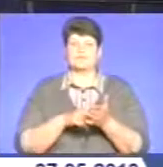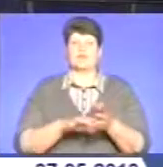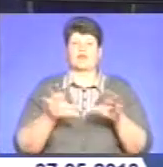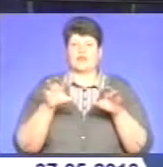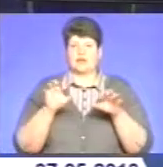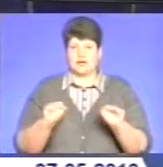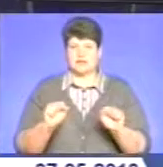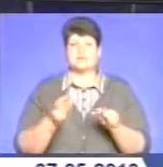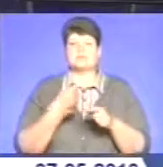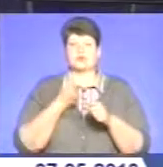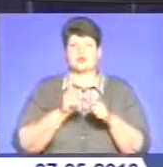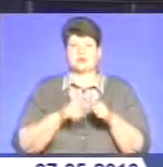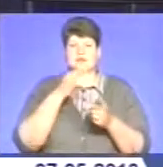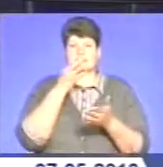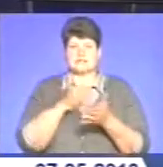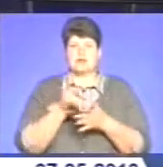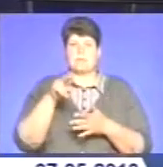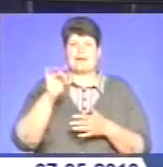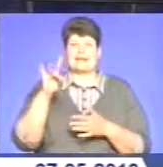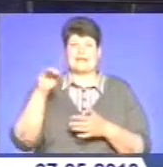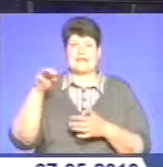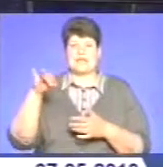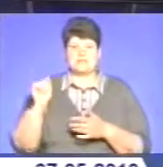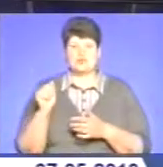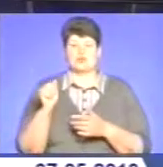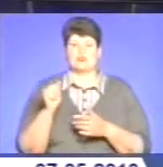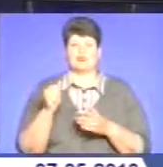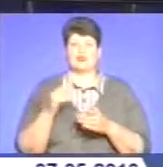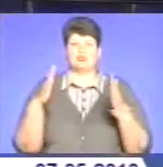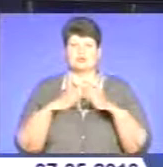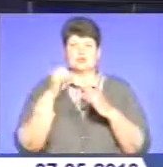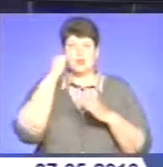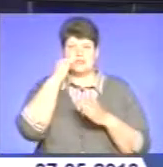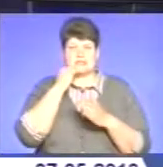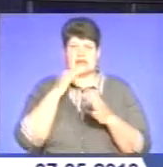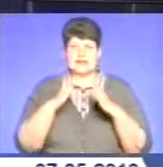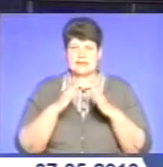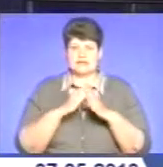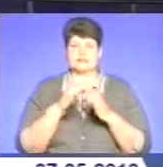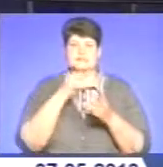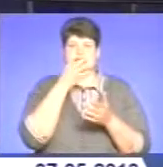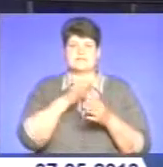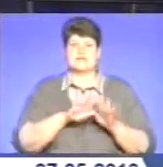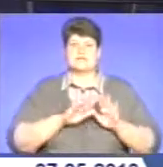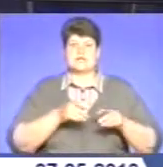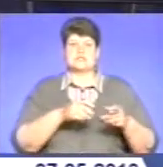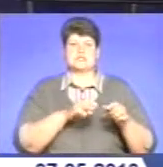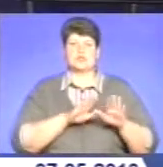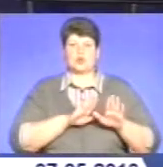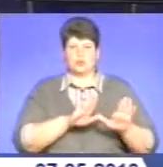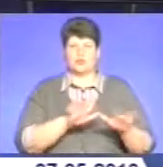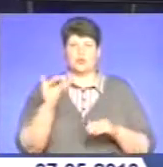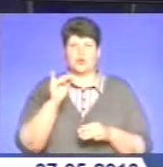час зустрічі з підопічними Петриківського геріатричного пансіонату заступник голови керівника апарату обласної державної адміністрації